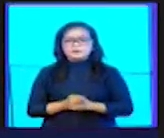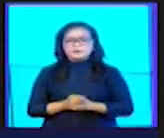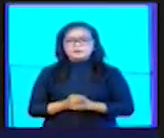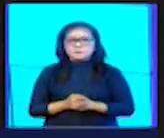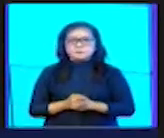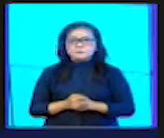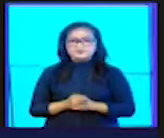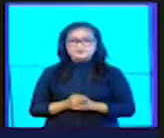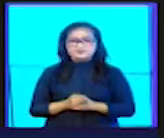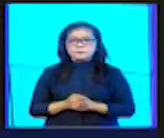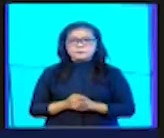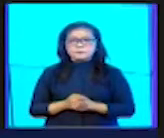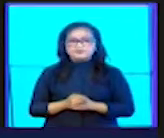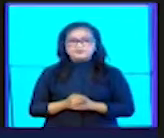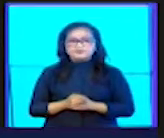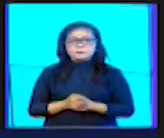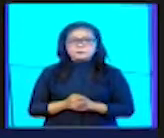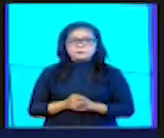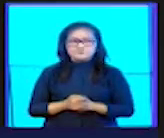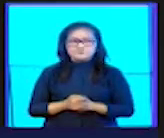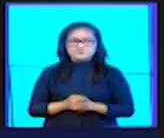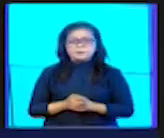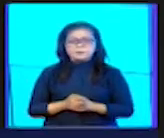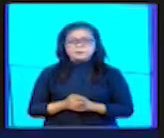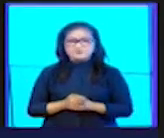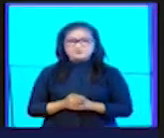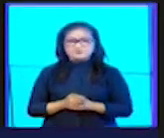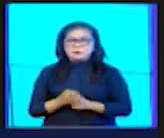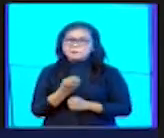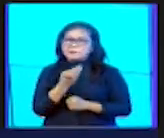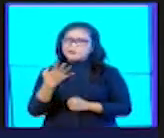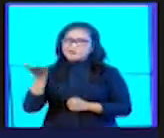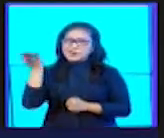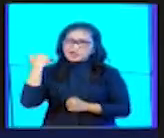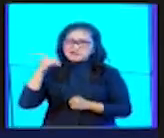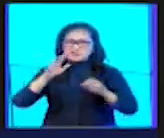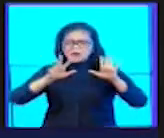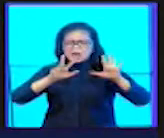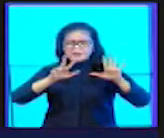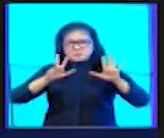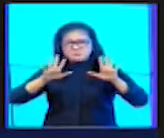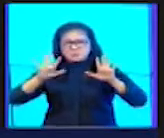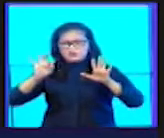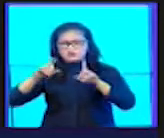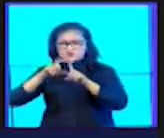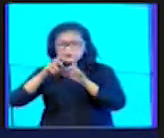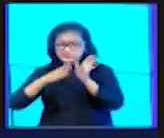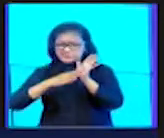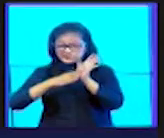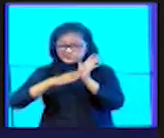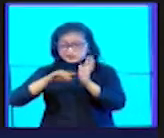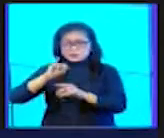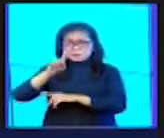sampai berapa tadi 8005 KM panjang 75